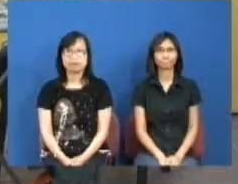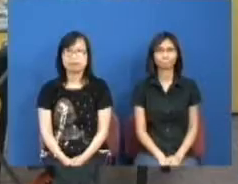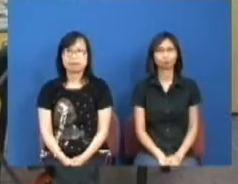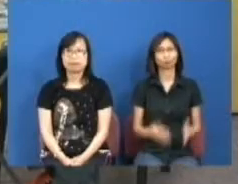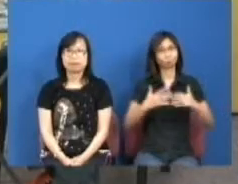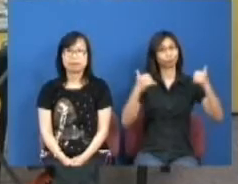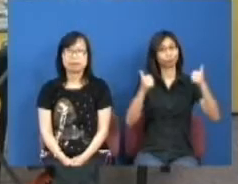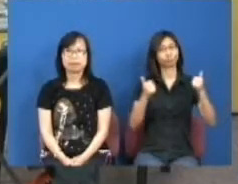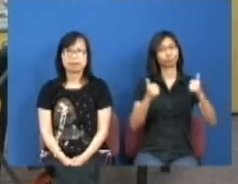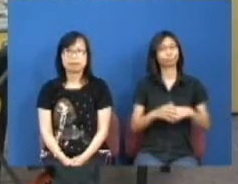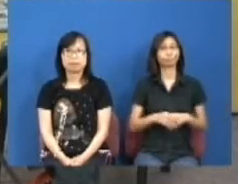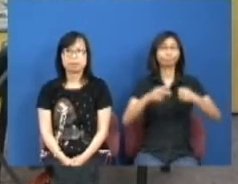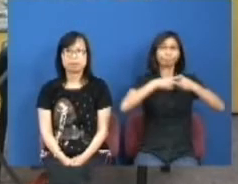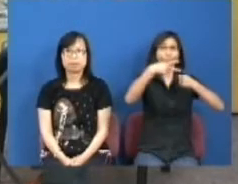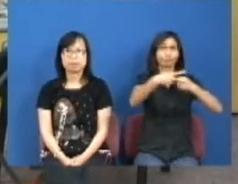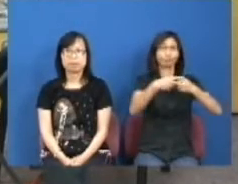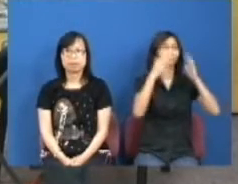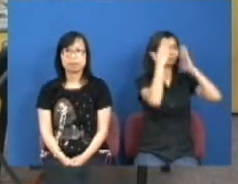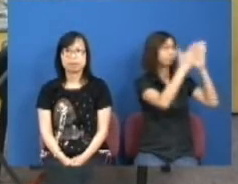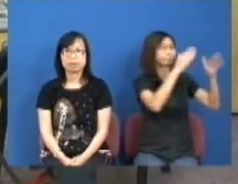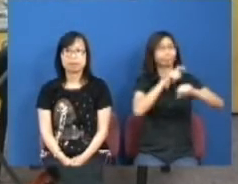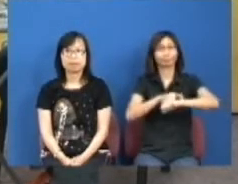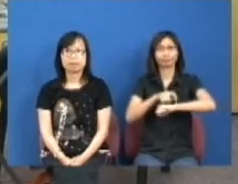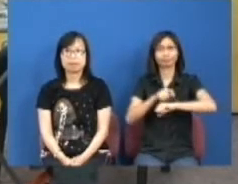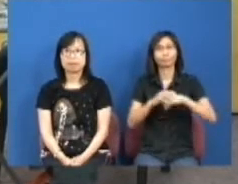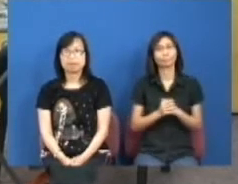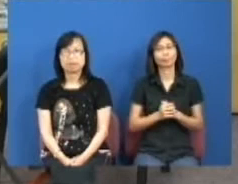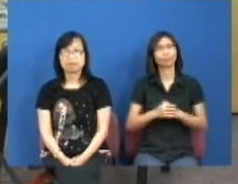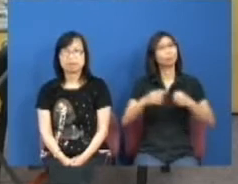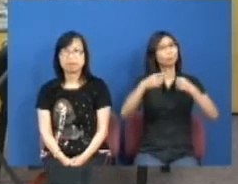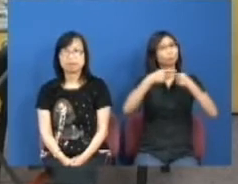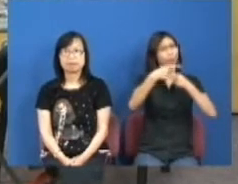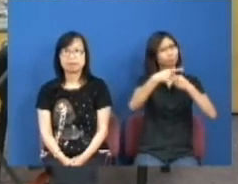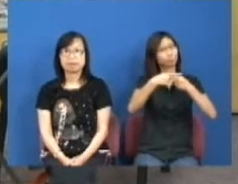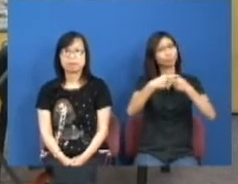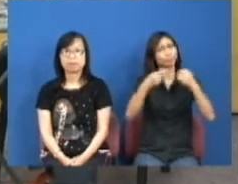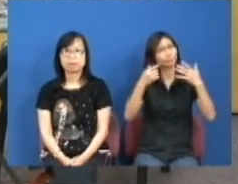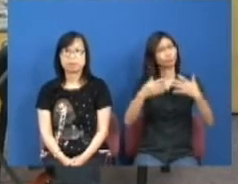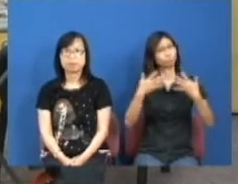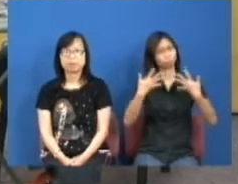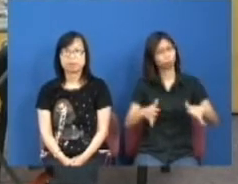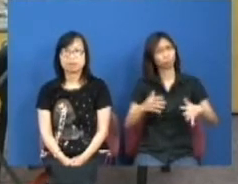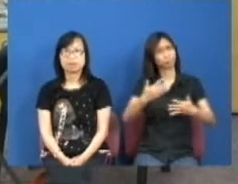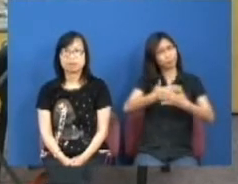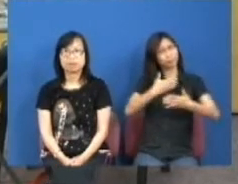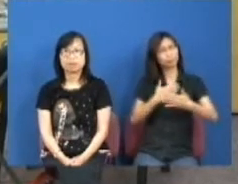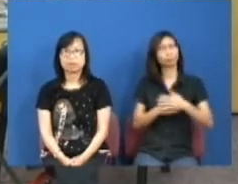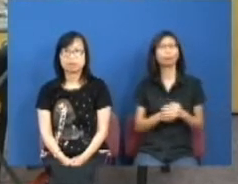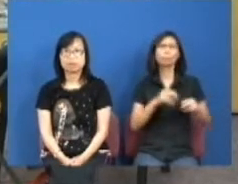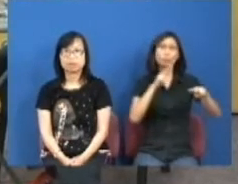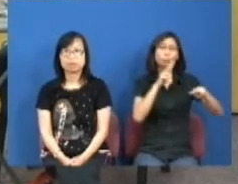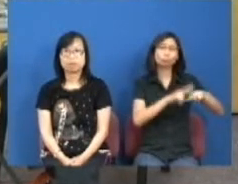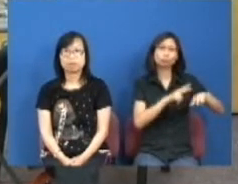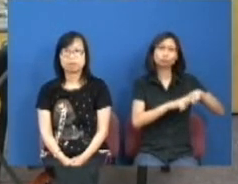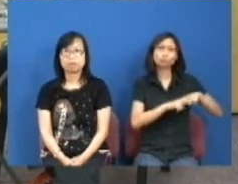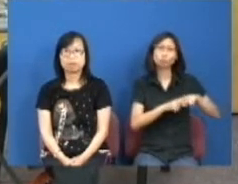大家好，去到第二節向左望嘅節目時間啦。咁我哋喺第一節結束之前啦，我哋用中共對香港嘅統戰作為一